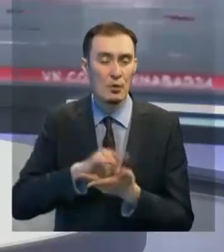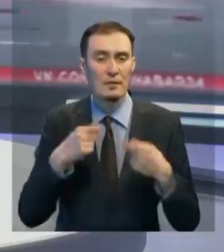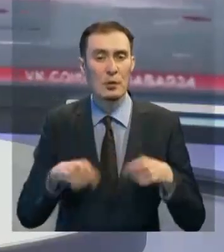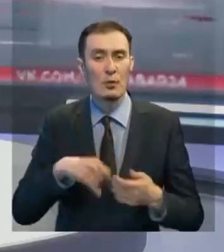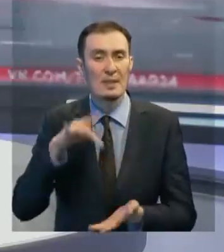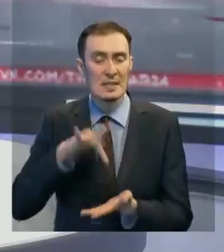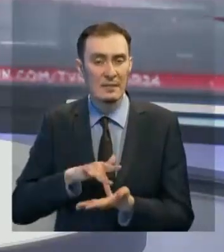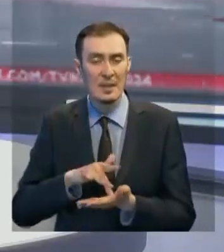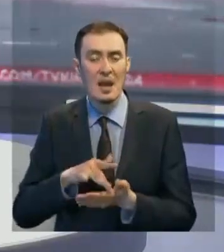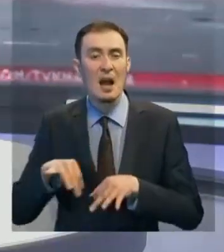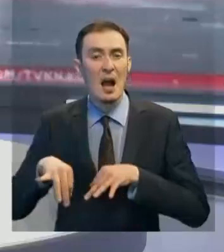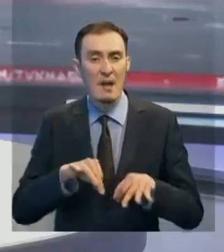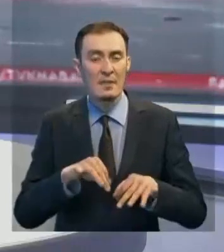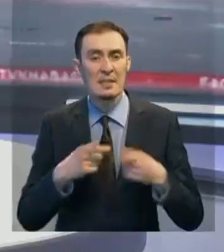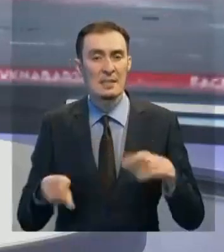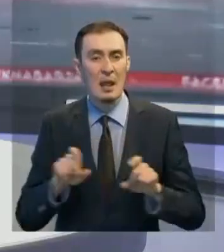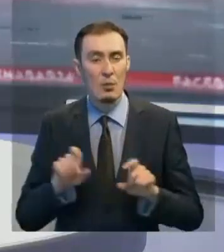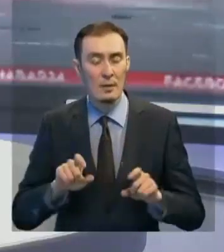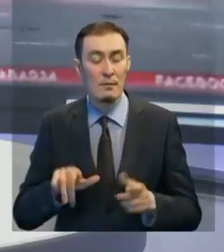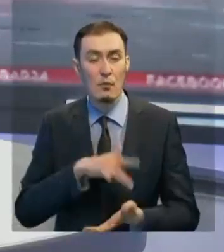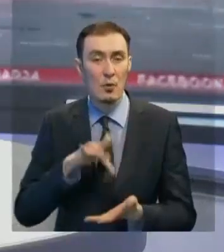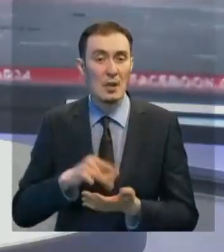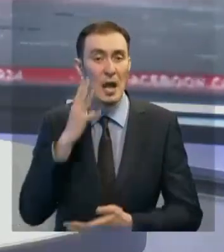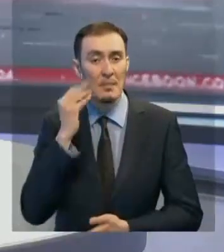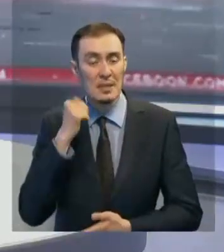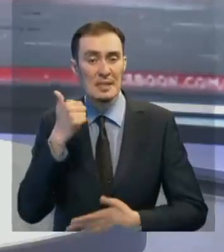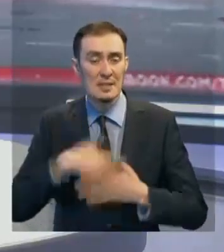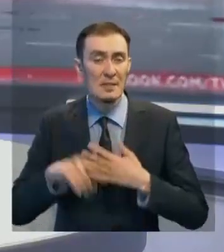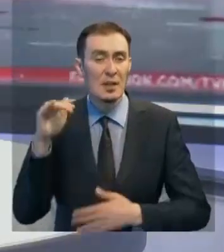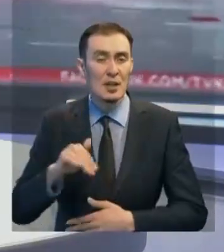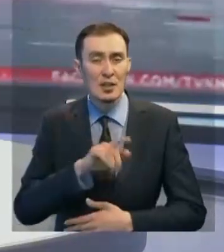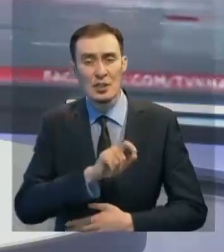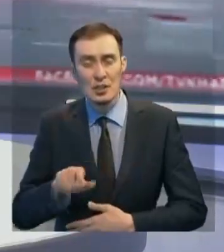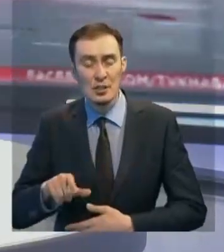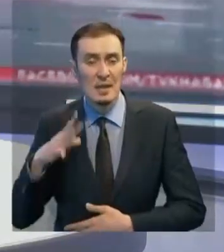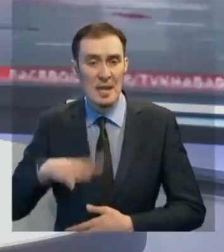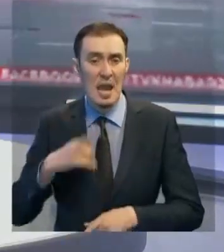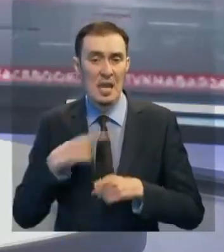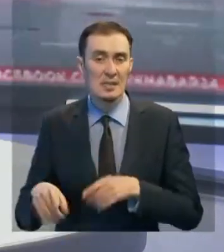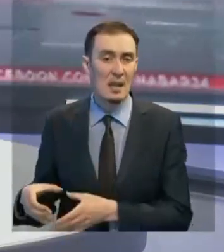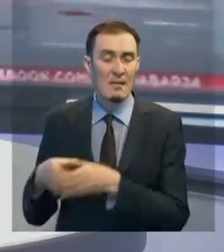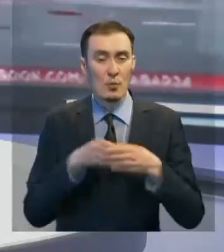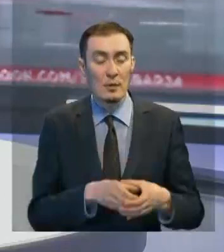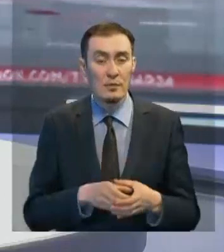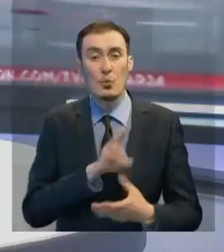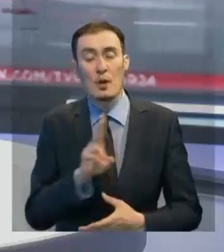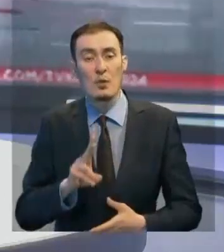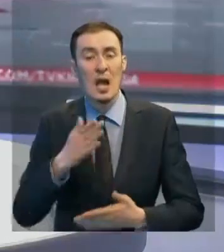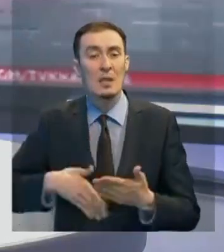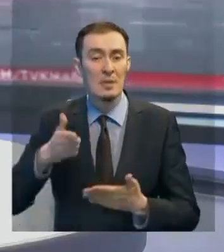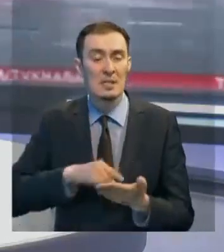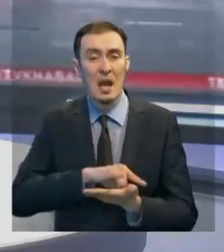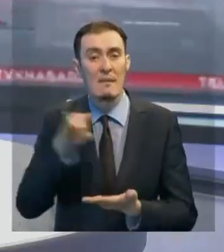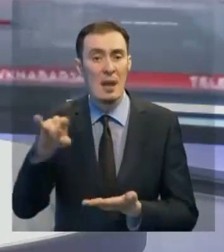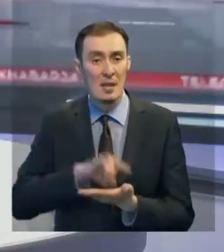торговых центров и автосалонов алматы и столице тысячам казахстанцев пришло сегодня экстренно эвакуироваться у кого-то отменились